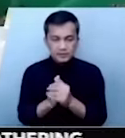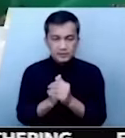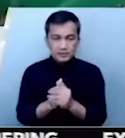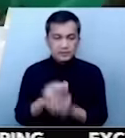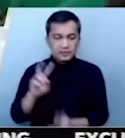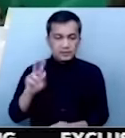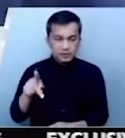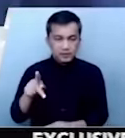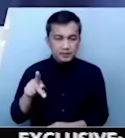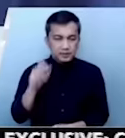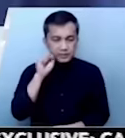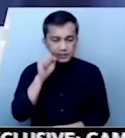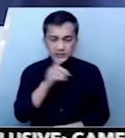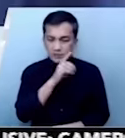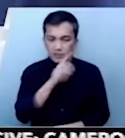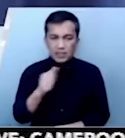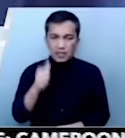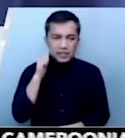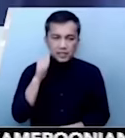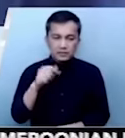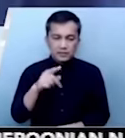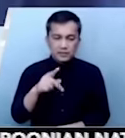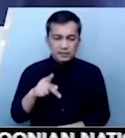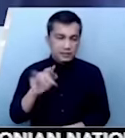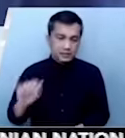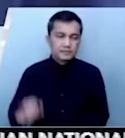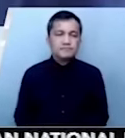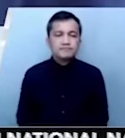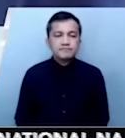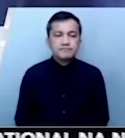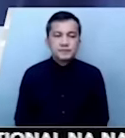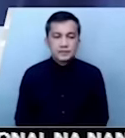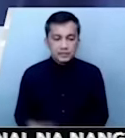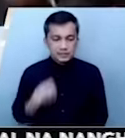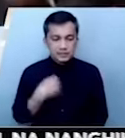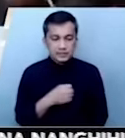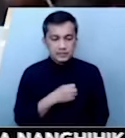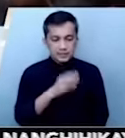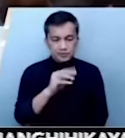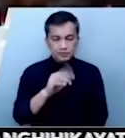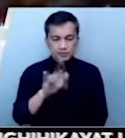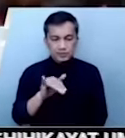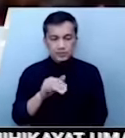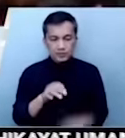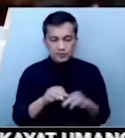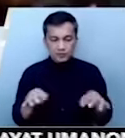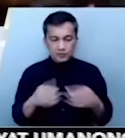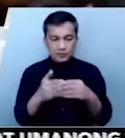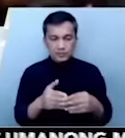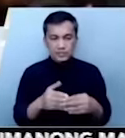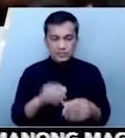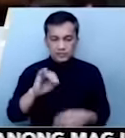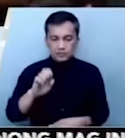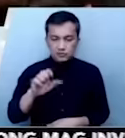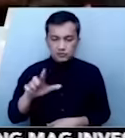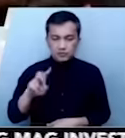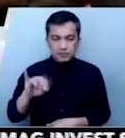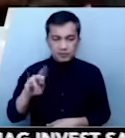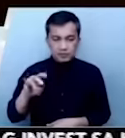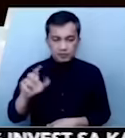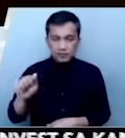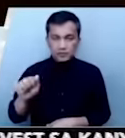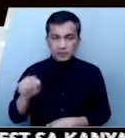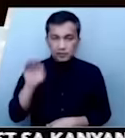na tutol din sa People's Initiative. Si Senate Majority Floor Leader Joel Villanueva ipinanawagan sa mga dumalo sa pagtitipon na